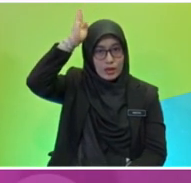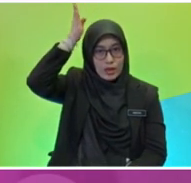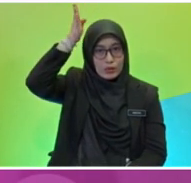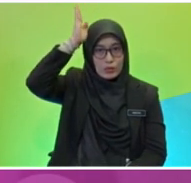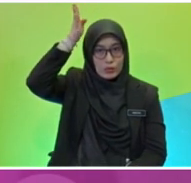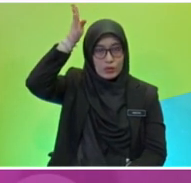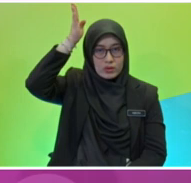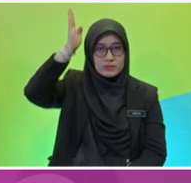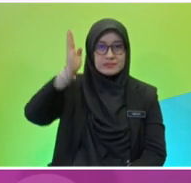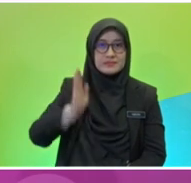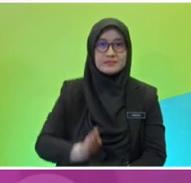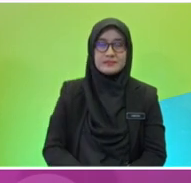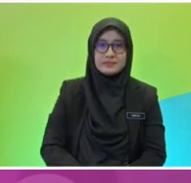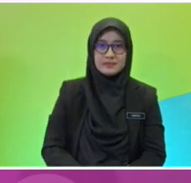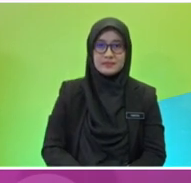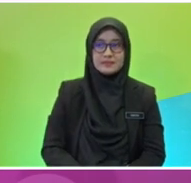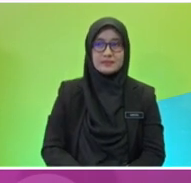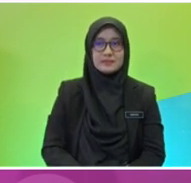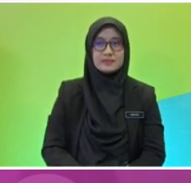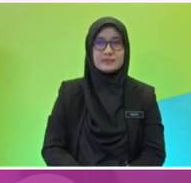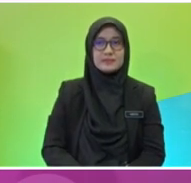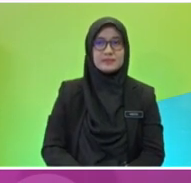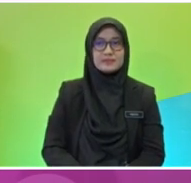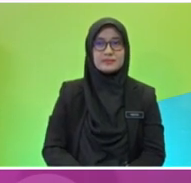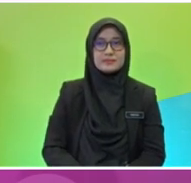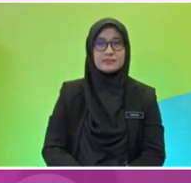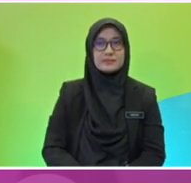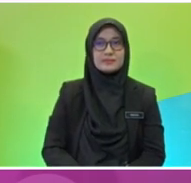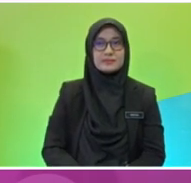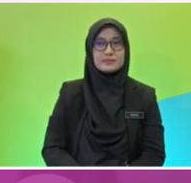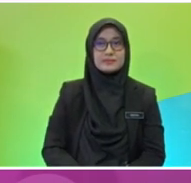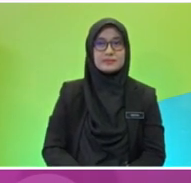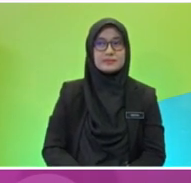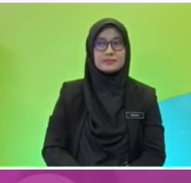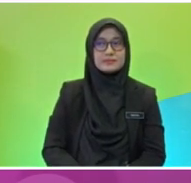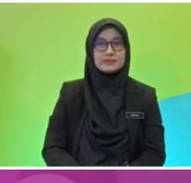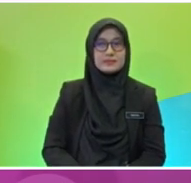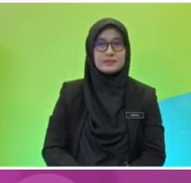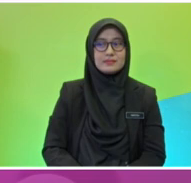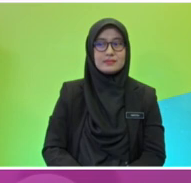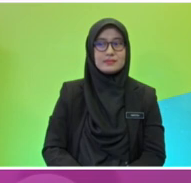manakah ayam? Iya, cikgu. Saya tak sini kejar, cikgu. Okey, harimau rehat dulu, harimau. Harimau rehat. Dia nak tidur.